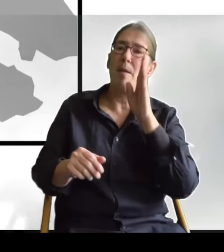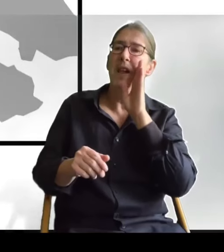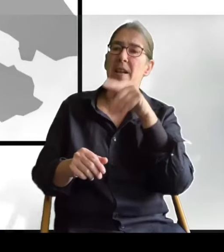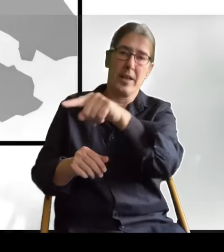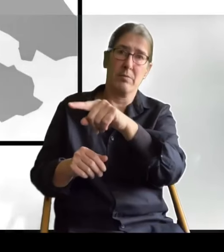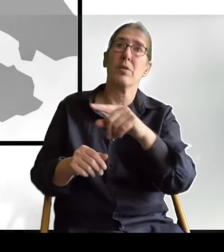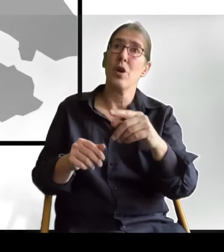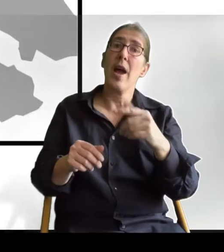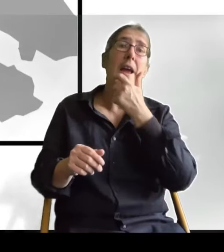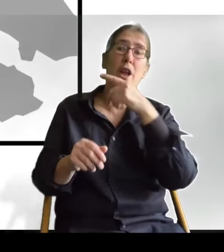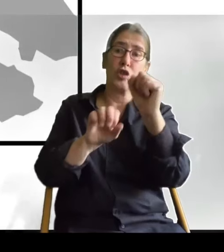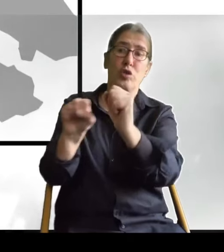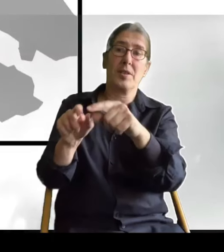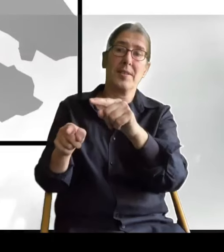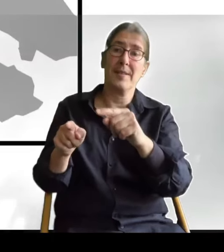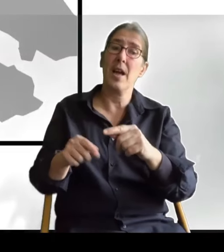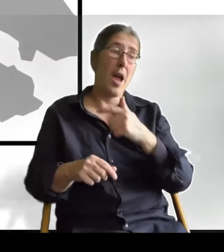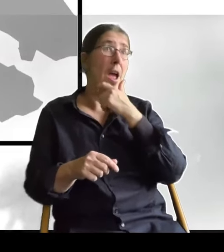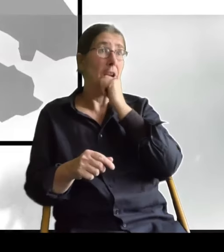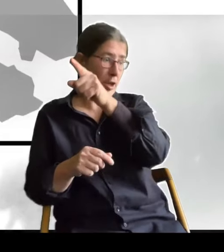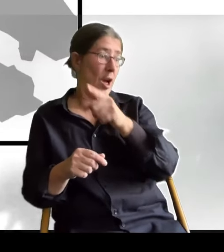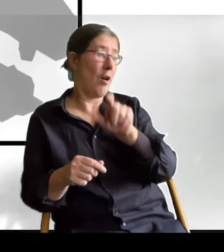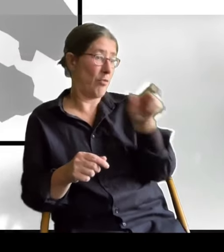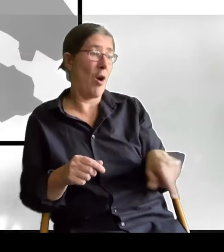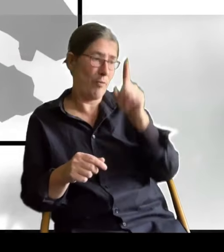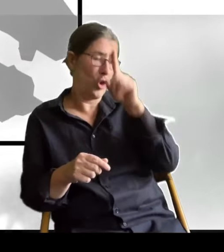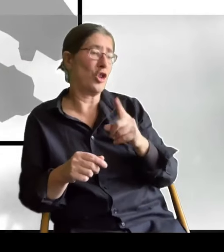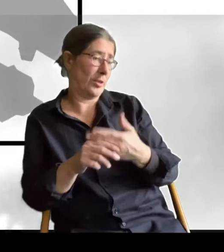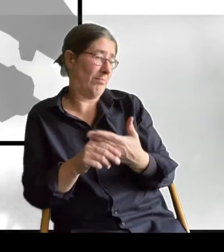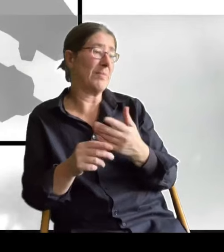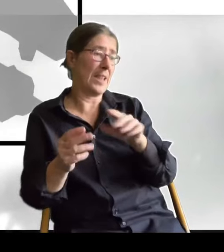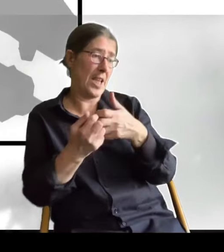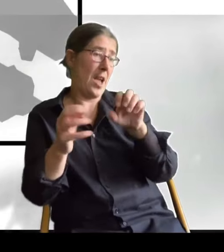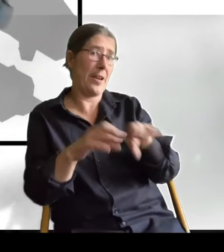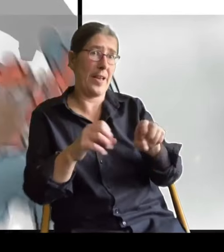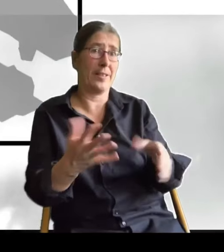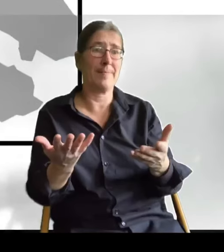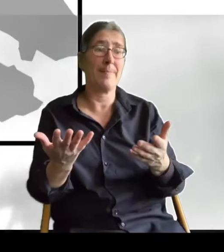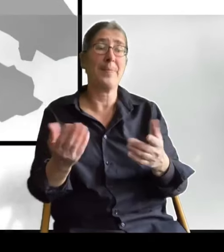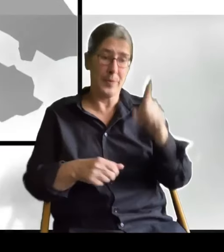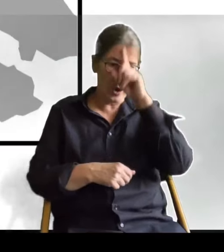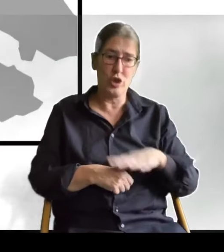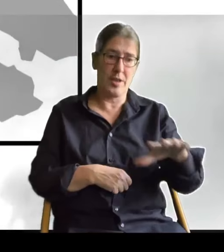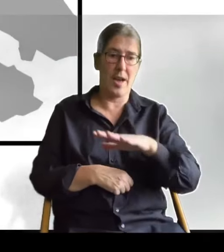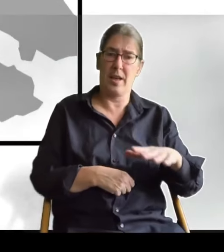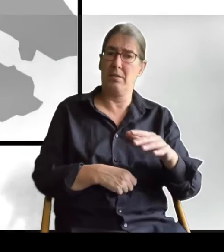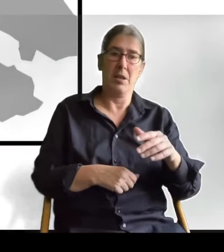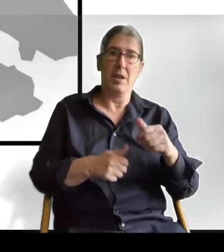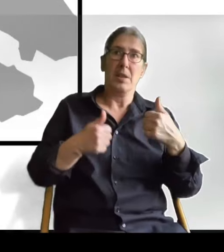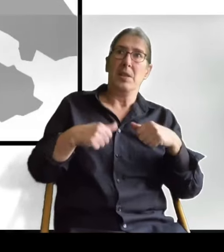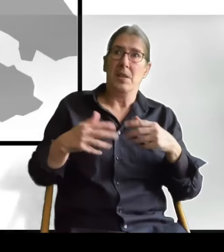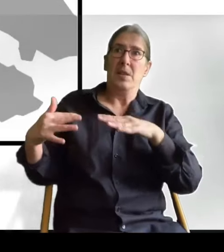unter dem schutze großbritannien steht die engländer erklären daraufhin den deutschen den krieg dies zwingt das deutsche